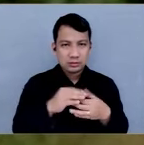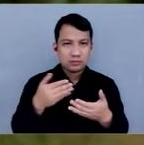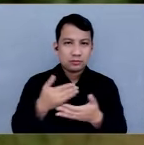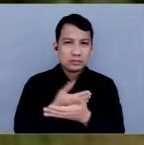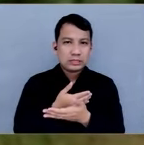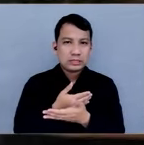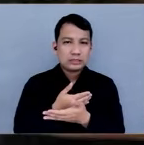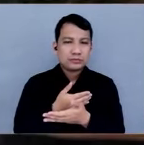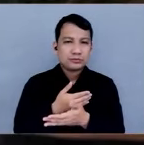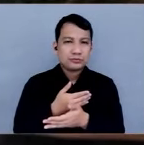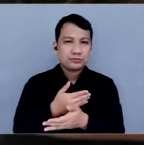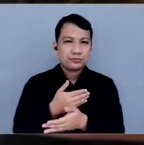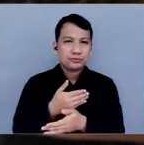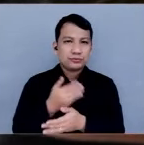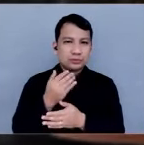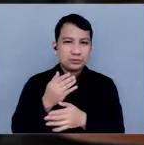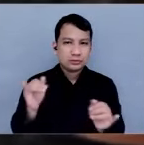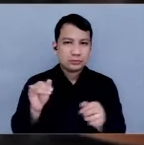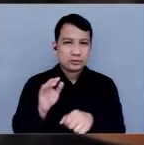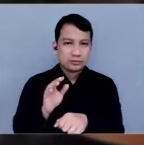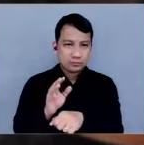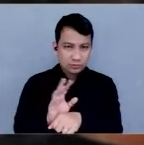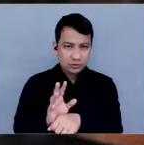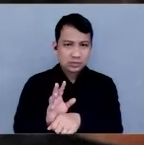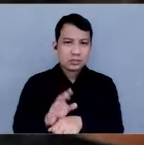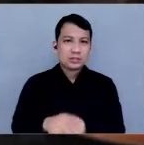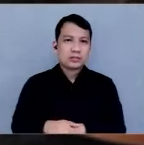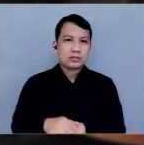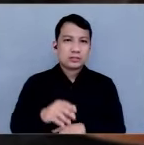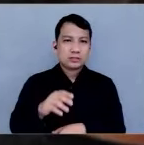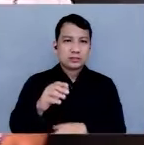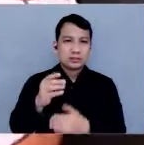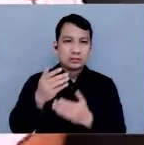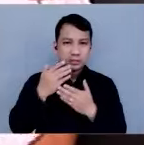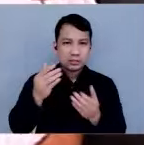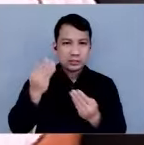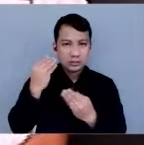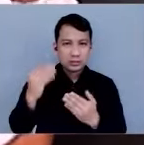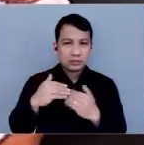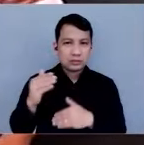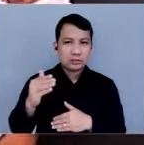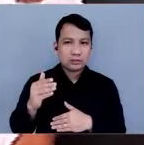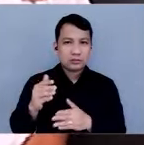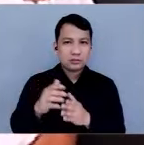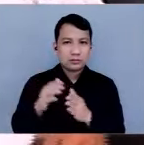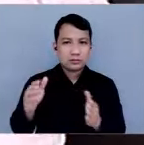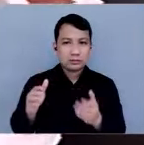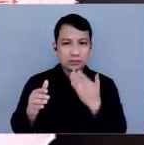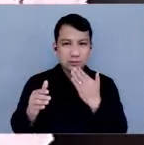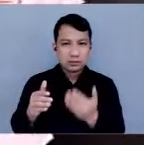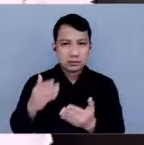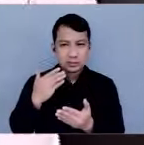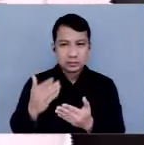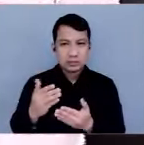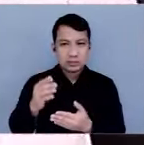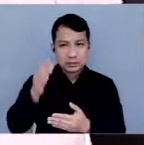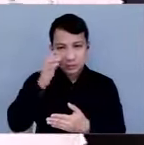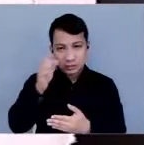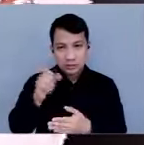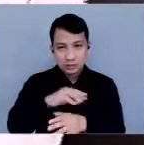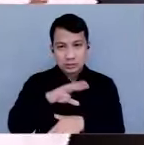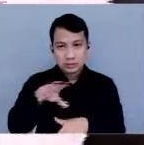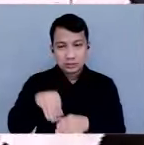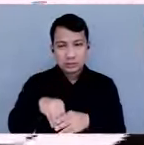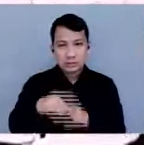film and speaking of being Grateful Labis ang pasasalamat ni Cedrick sa pagiging Grand